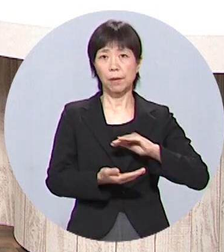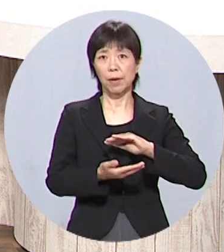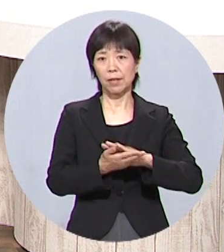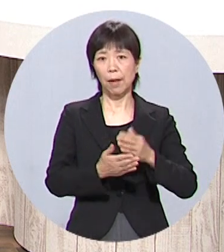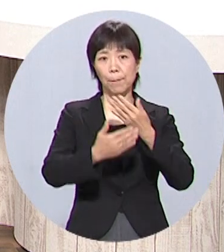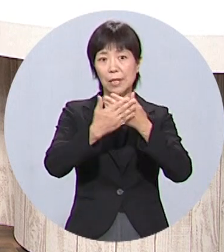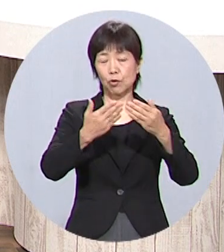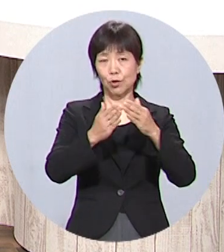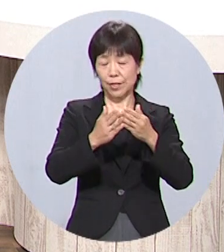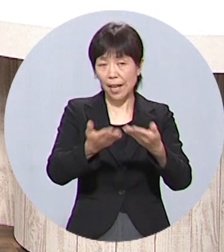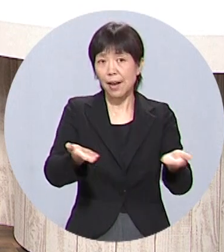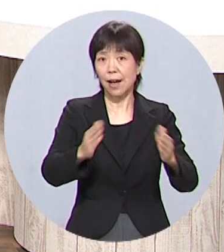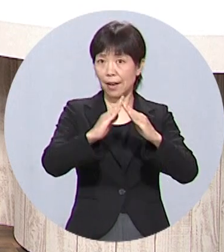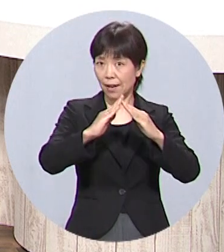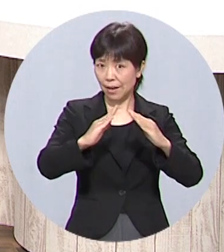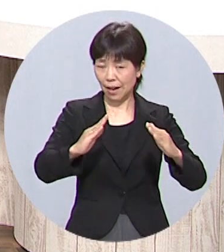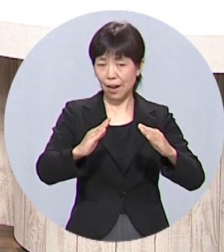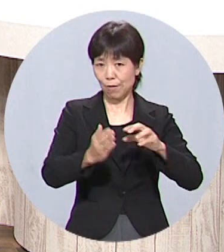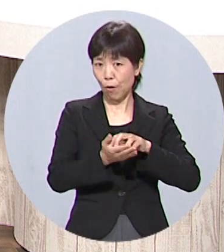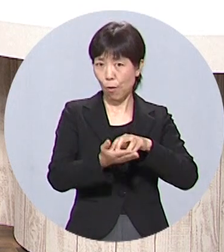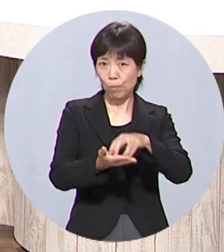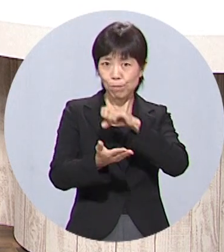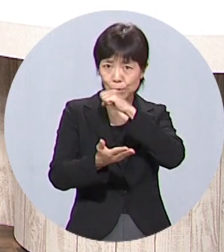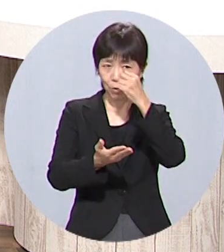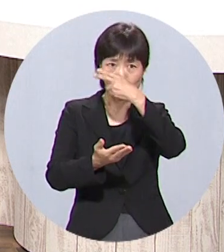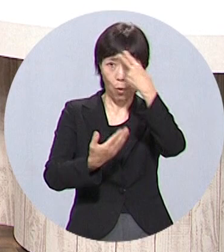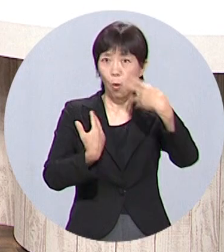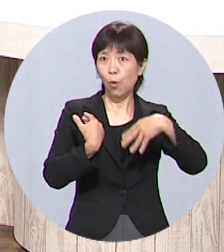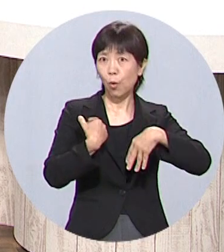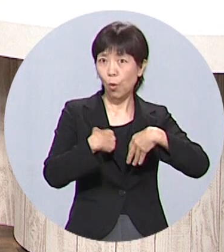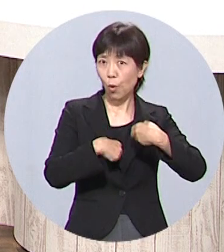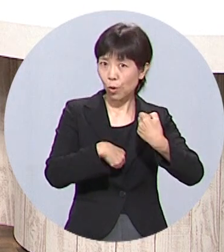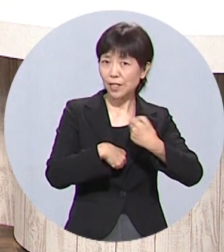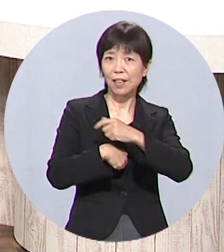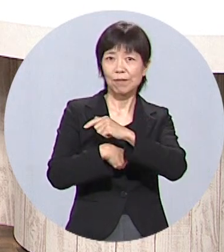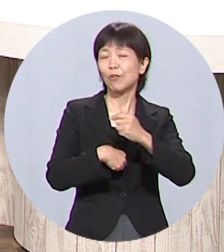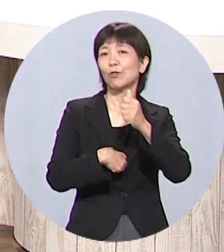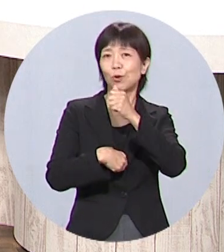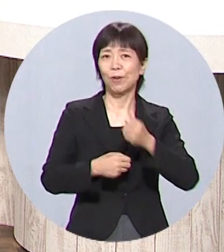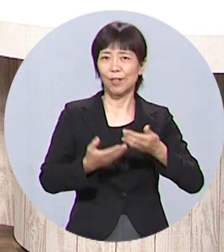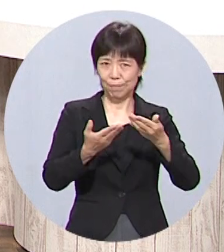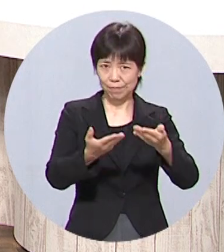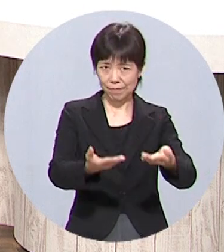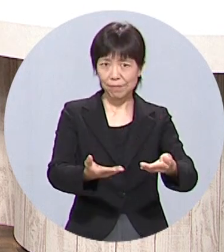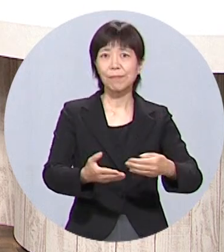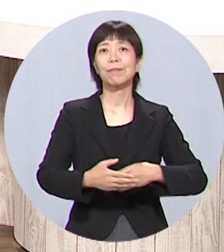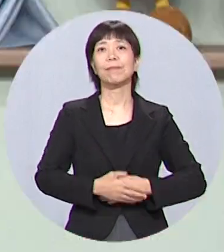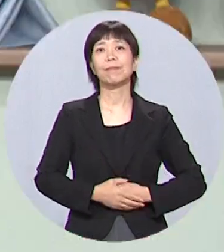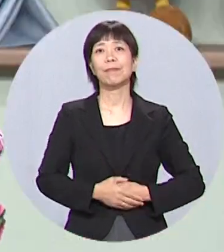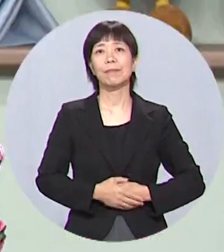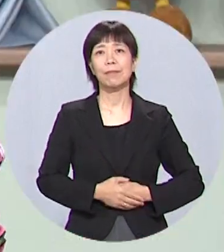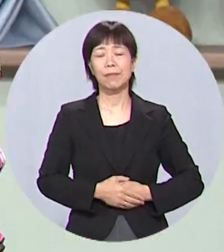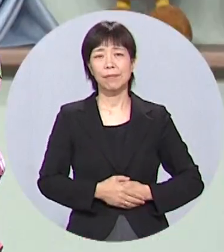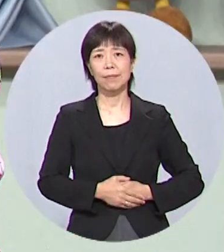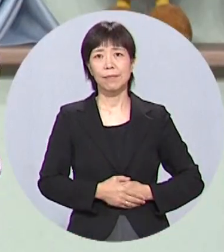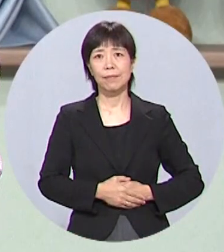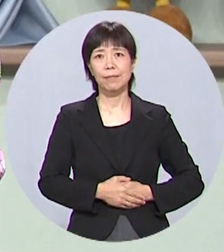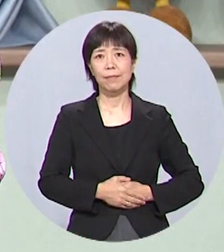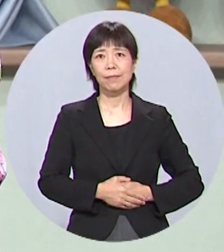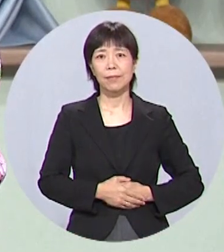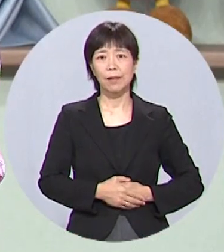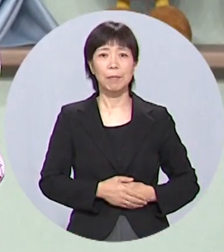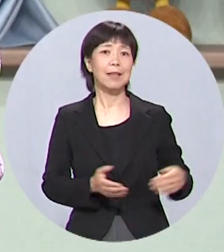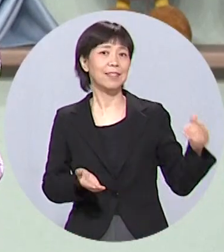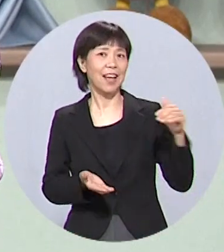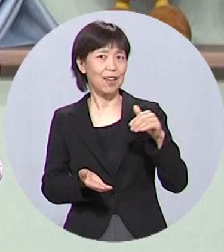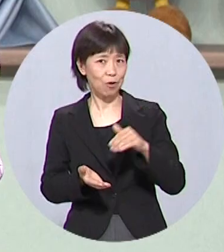県美術展覧会で見事入賞した高校生たちとその作品をご紹介します。そして番組